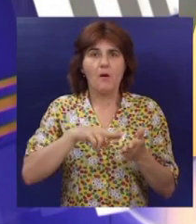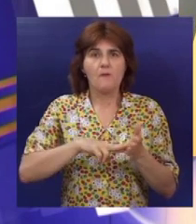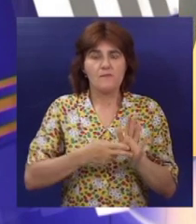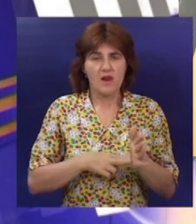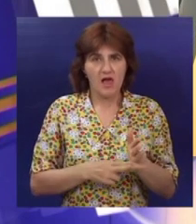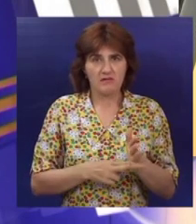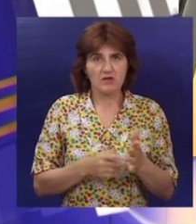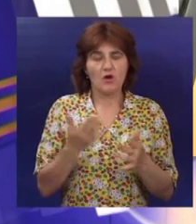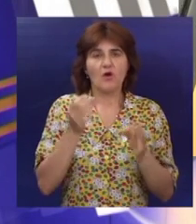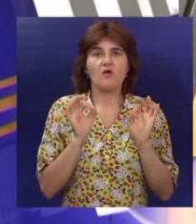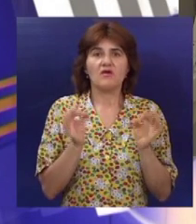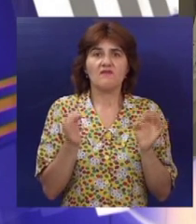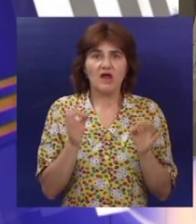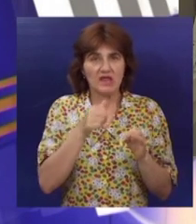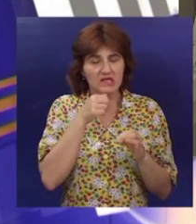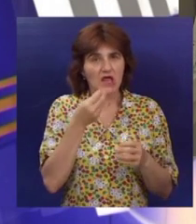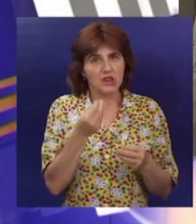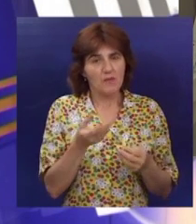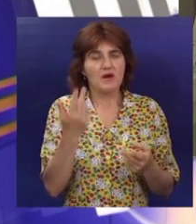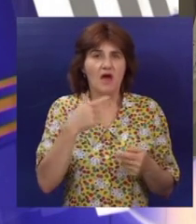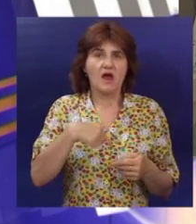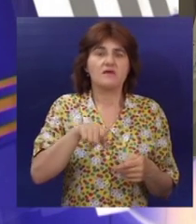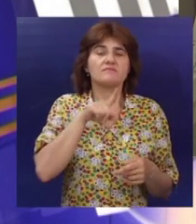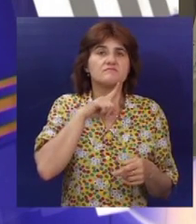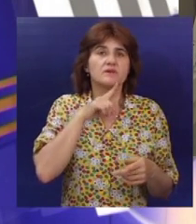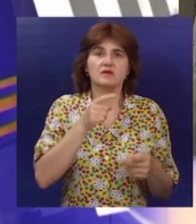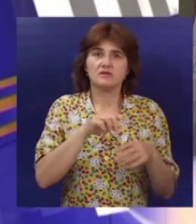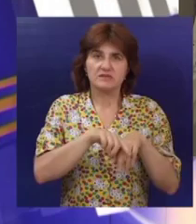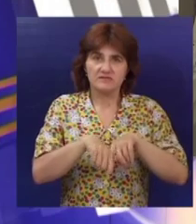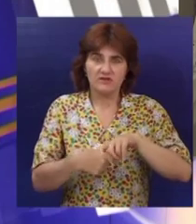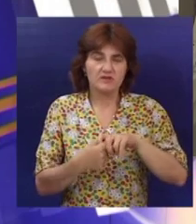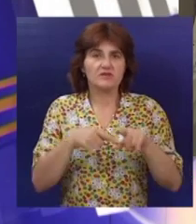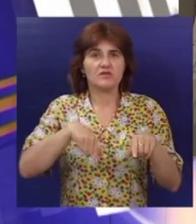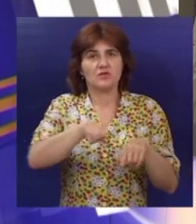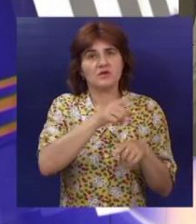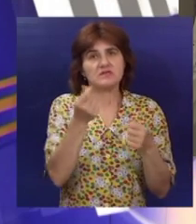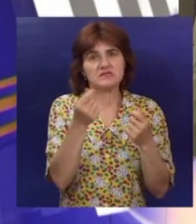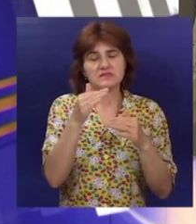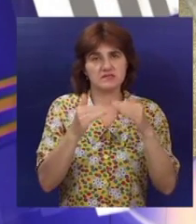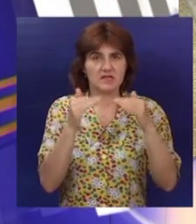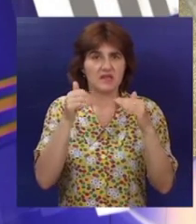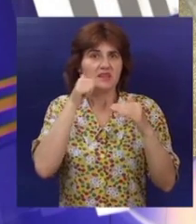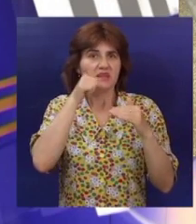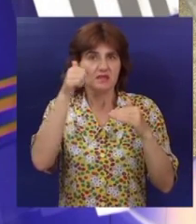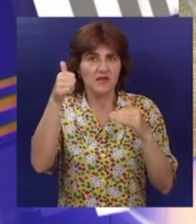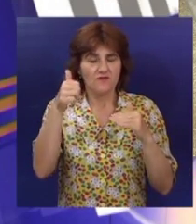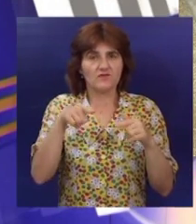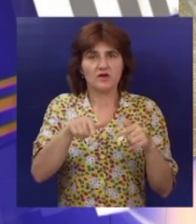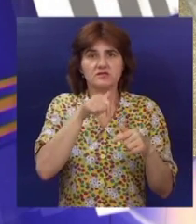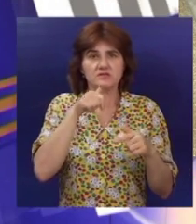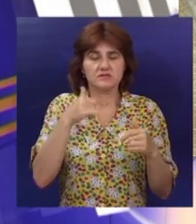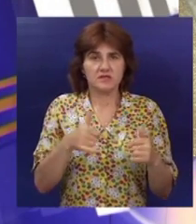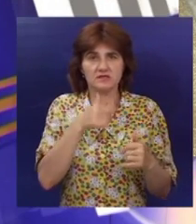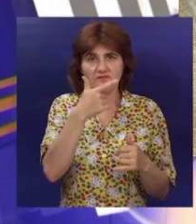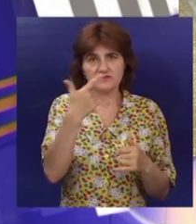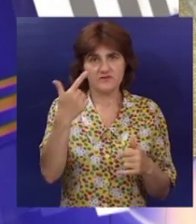Kvalitet trgovačkih i tehnoloških parametara je dobar, a roba je tražena. Otkupna cena u ovom preduzeću se formira na dnevnom nivou, a